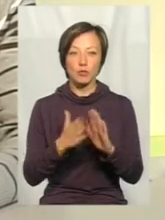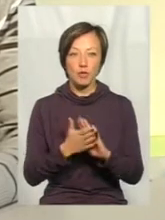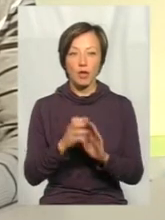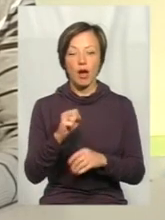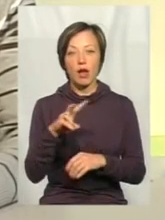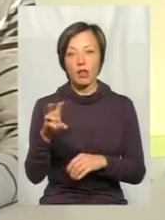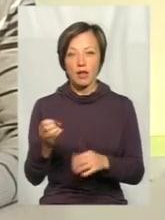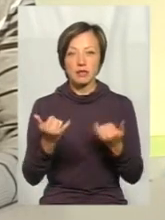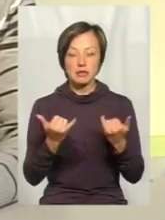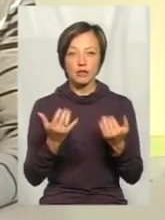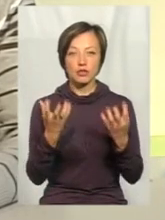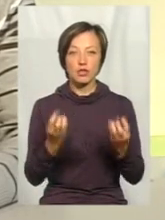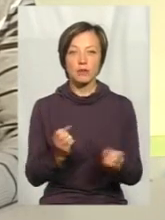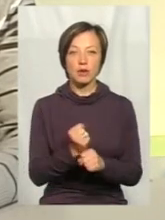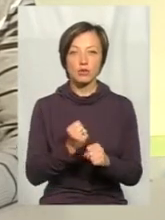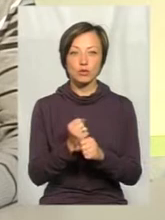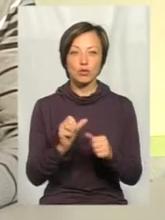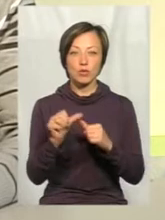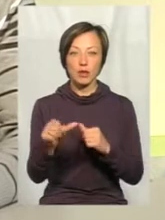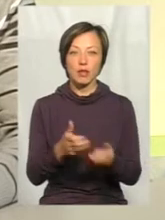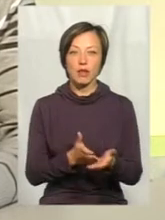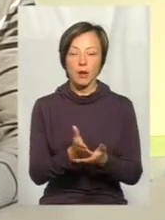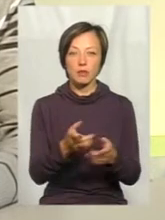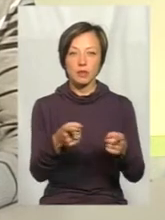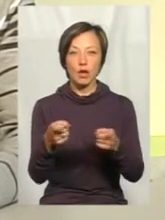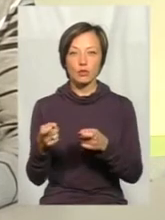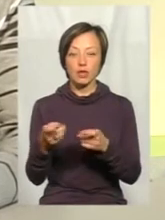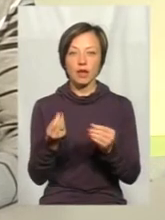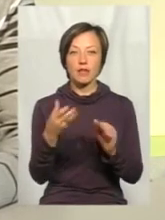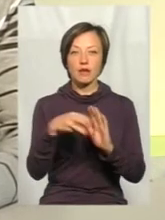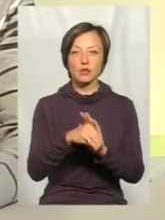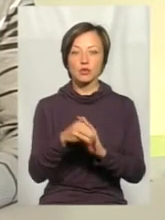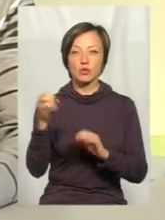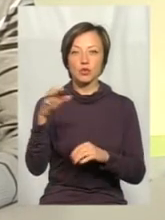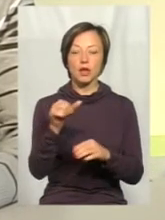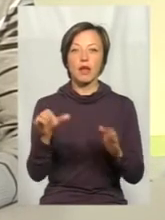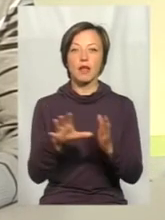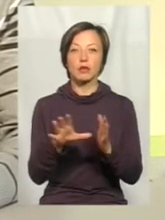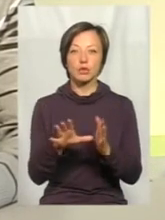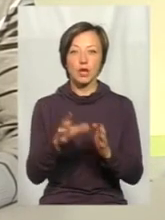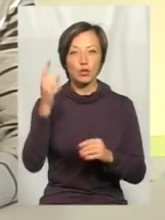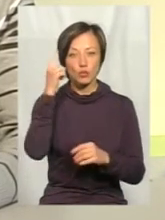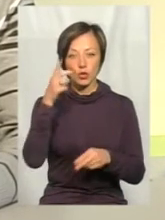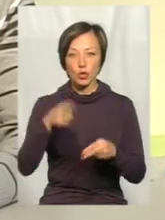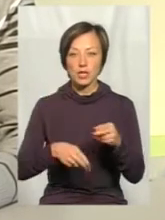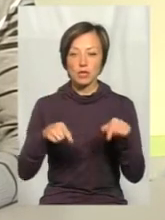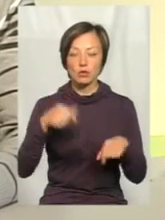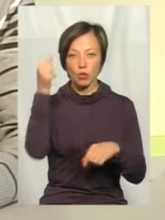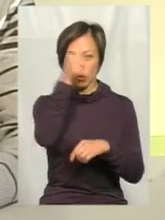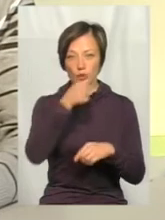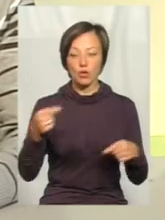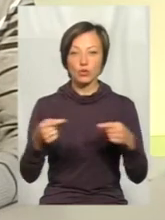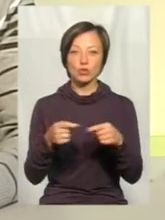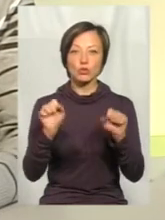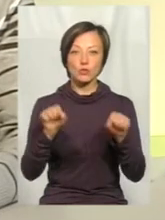але ми зараз ще працюємо, зокрема, в напрямку залучення інвесторів в сонячні електростанції, тому думаю, що до кінця цього року ми точно